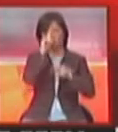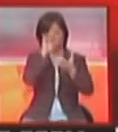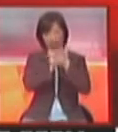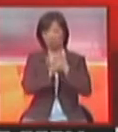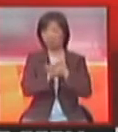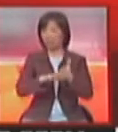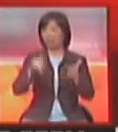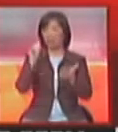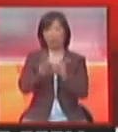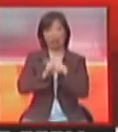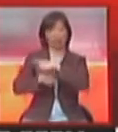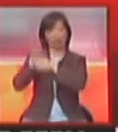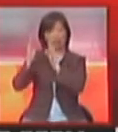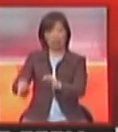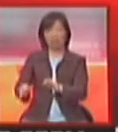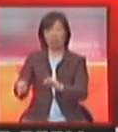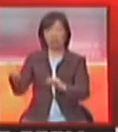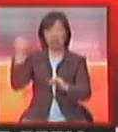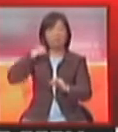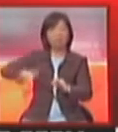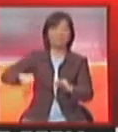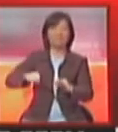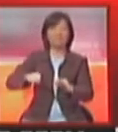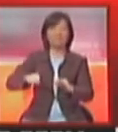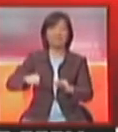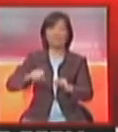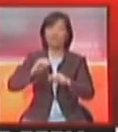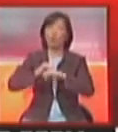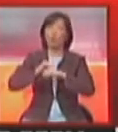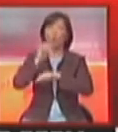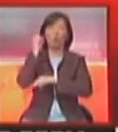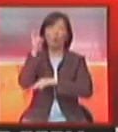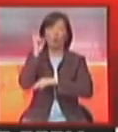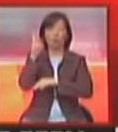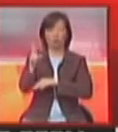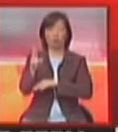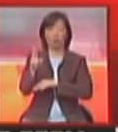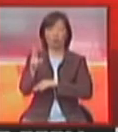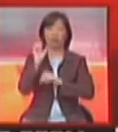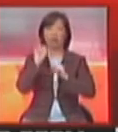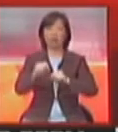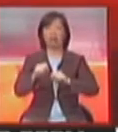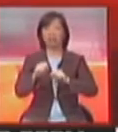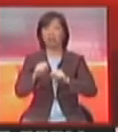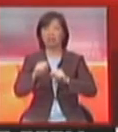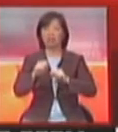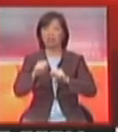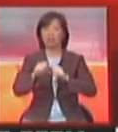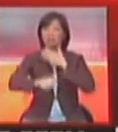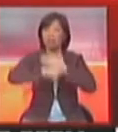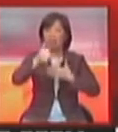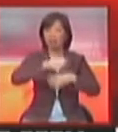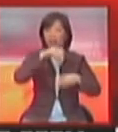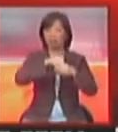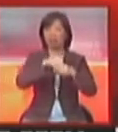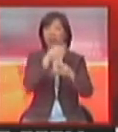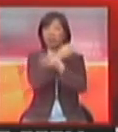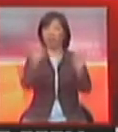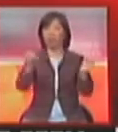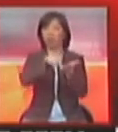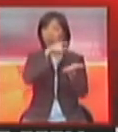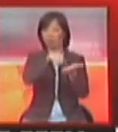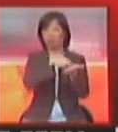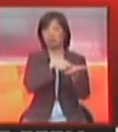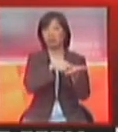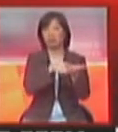itong kalabisan sa mandato ng MTRCB at posibleng maging banta sa malayang pamamahayag. Nagsagawa